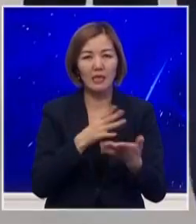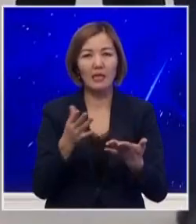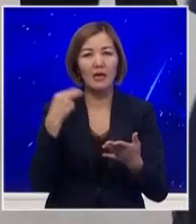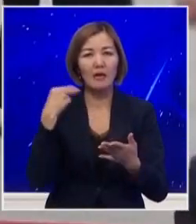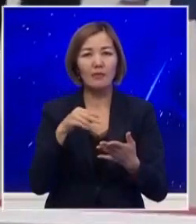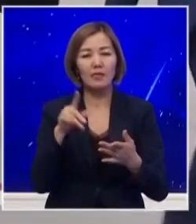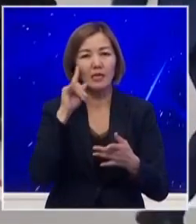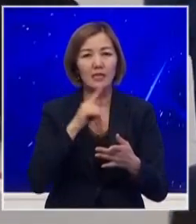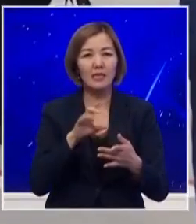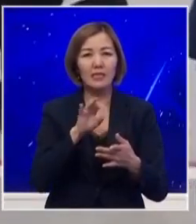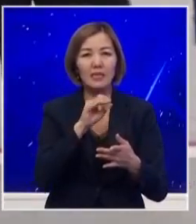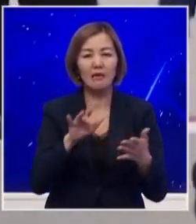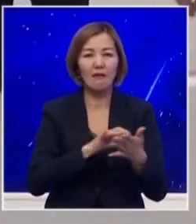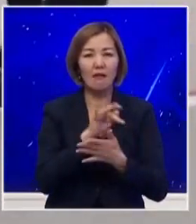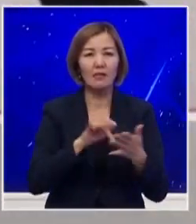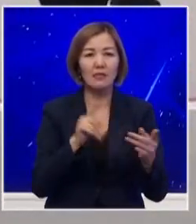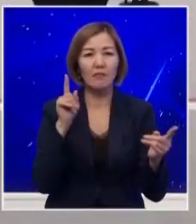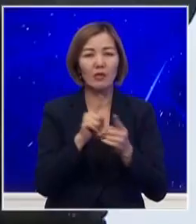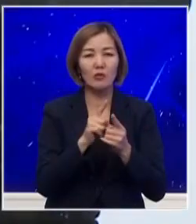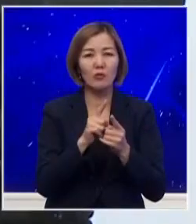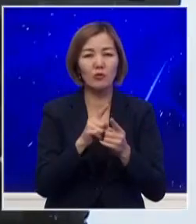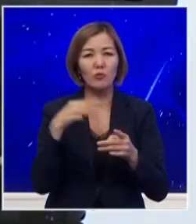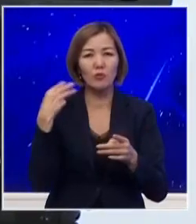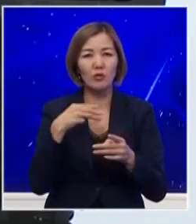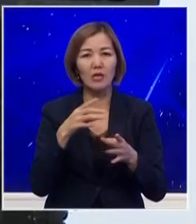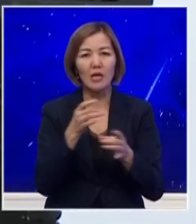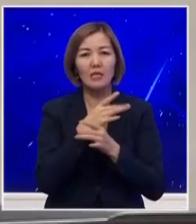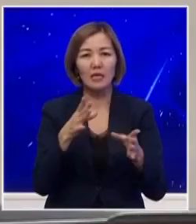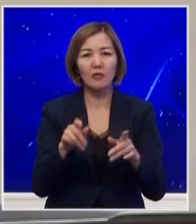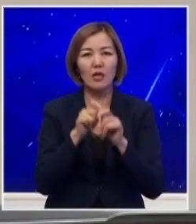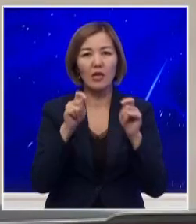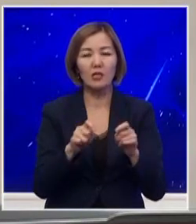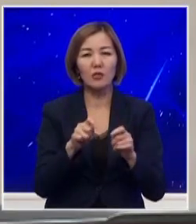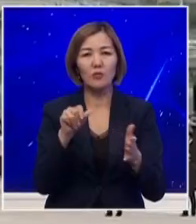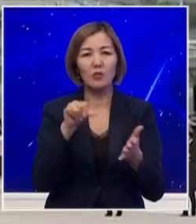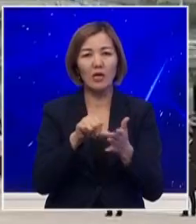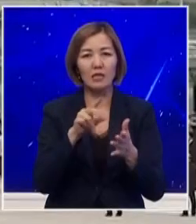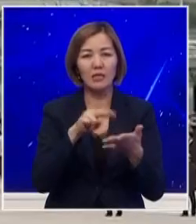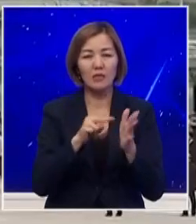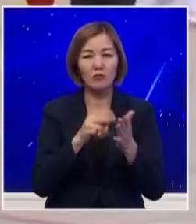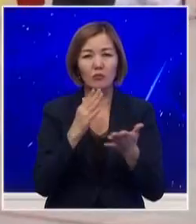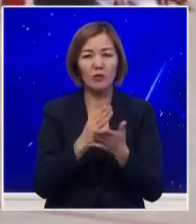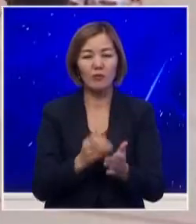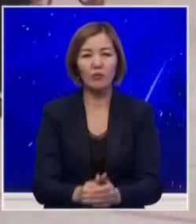қатар президент еліміздің Сиань қаласындағы бас консулдығына салтанатты түрде ашылу рәсіміне барады. Деп жоспарланып отыр.